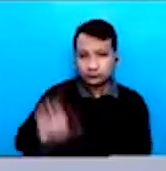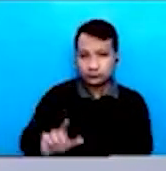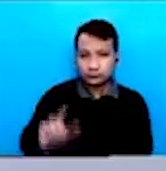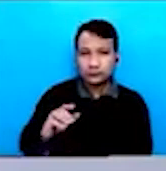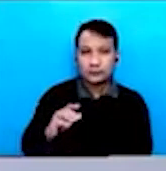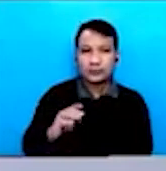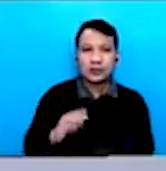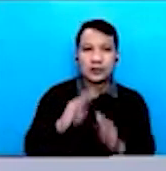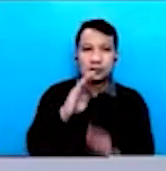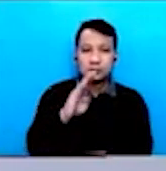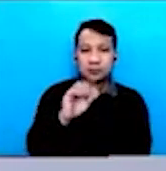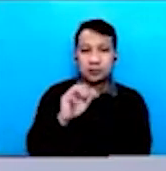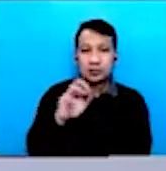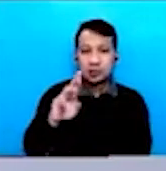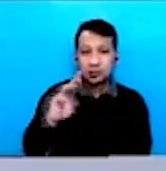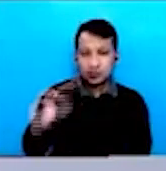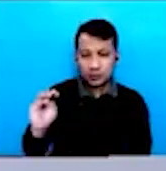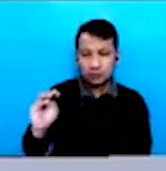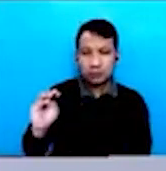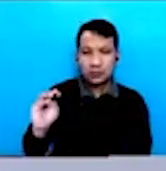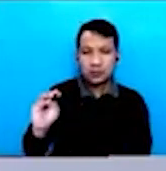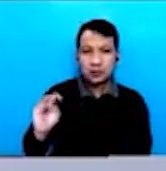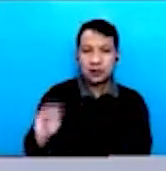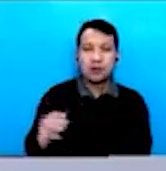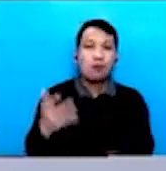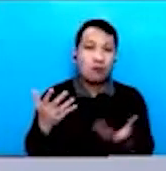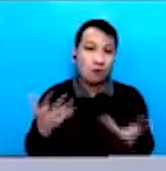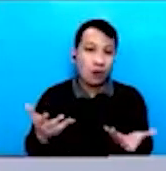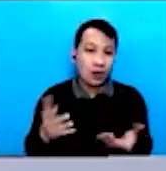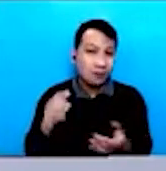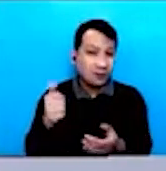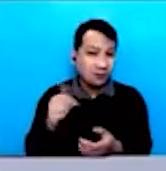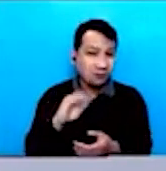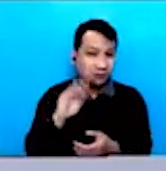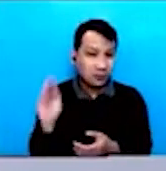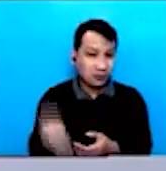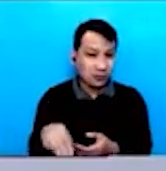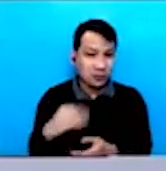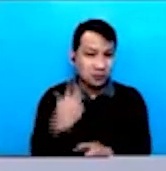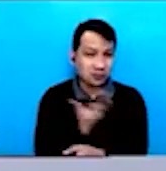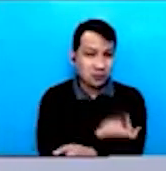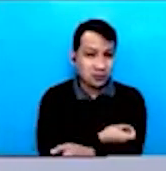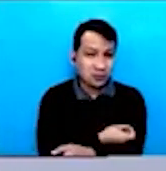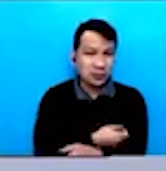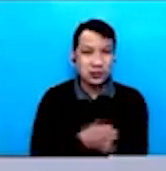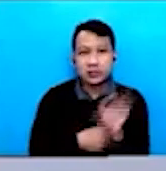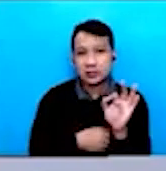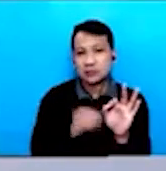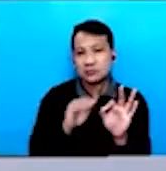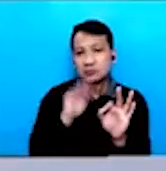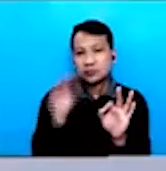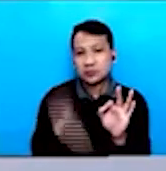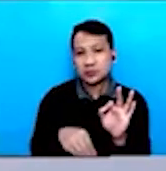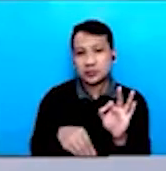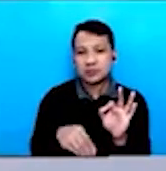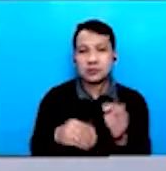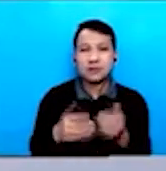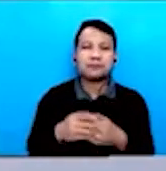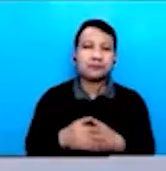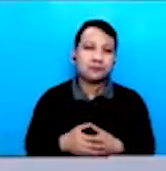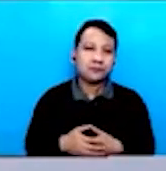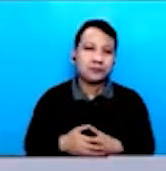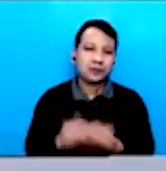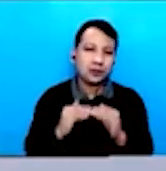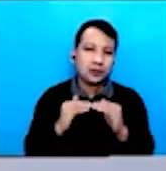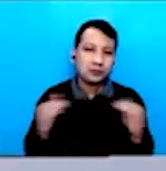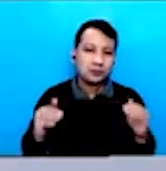Bangsamoro Autonomous Region na wala pang 10% ang bakunado o nasa 9% pa lang yung Sabarm. Bottom 3 rin ang